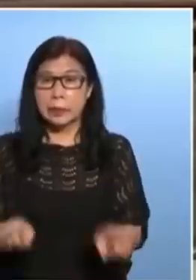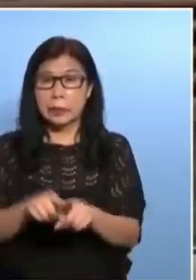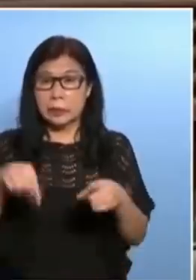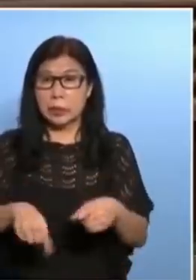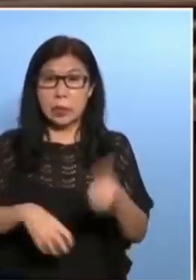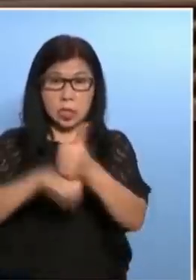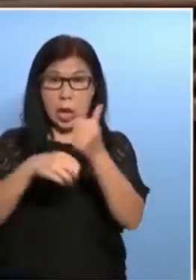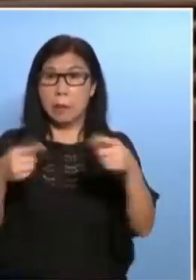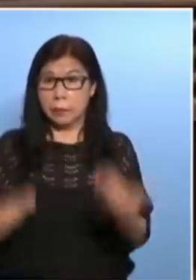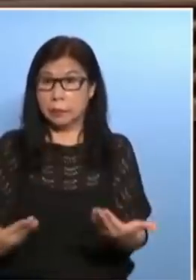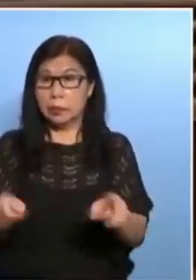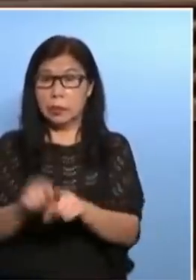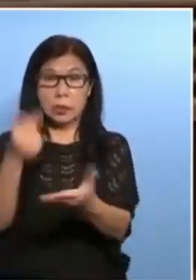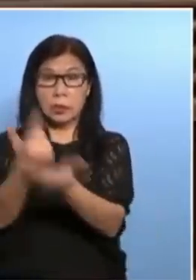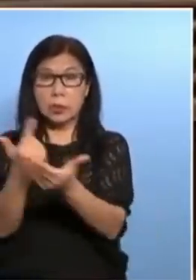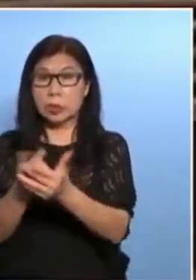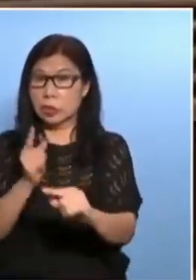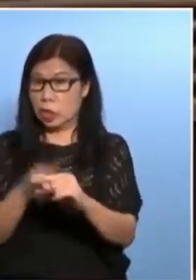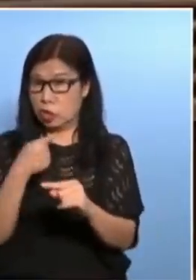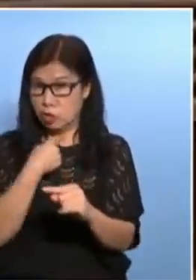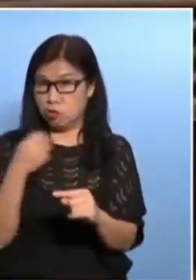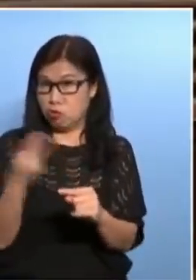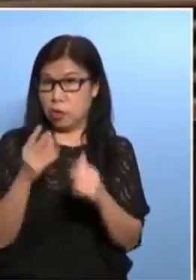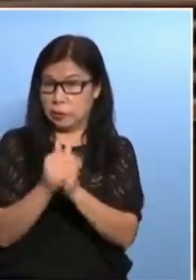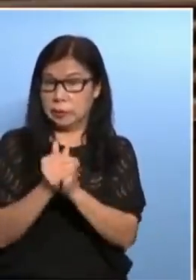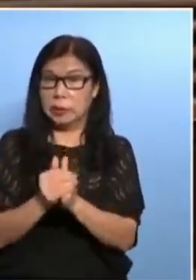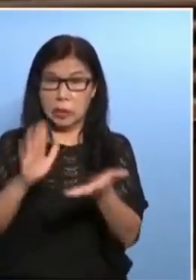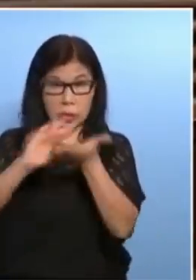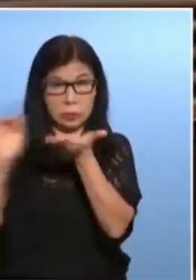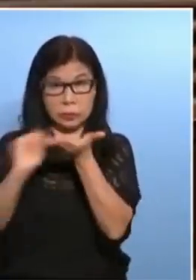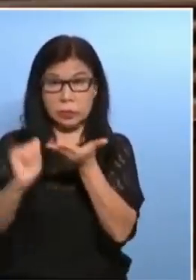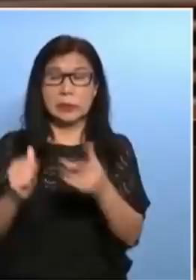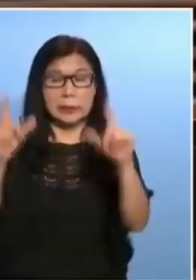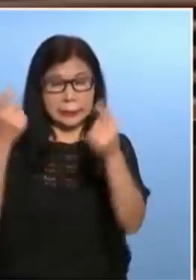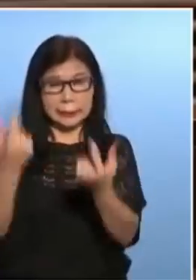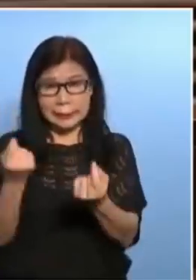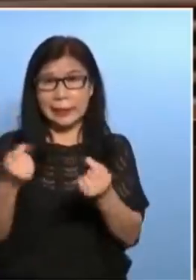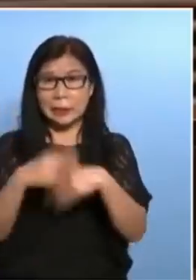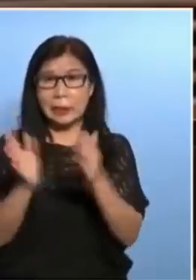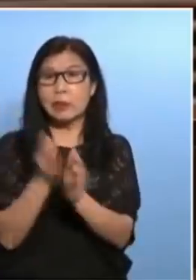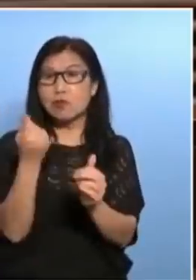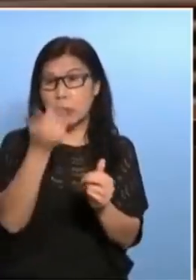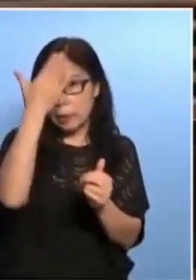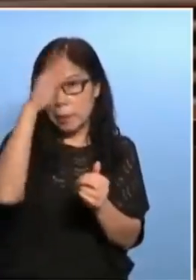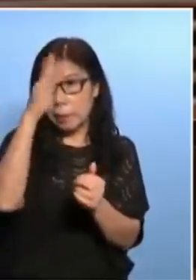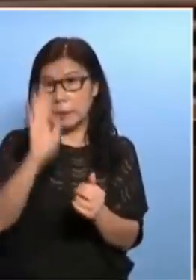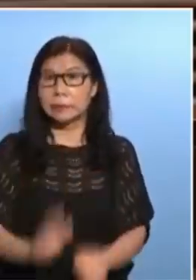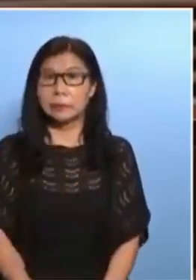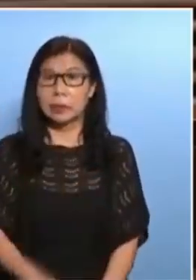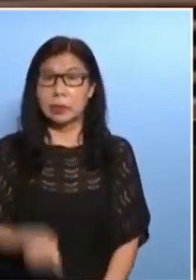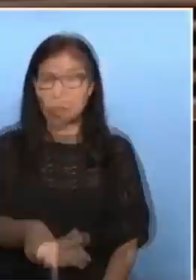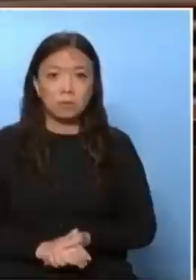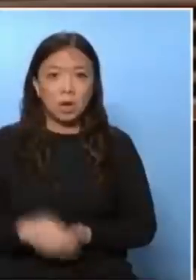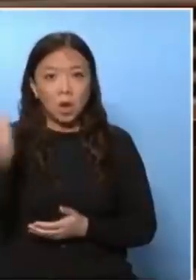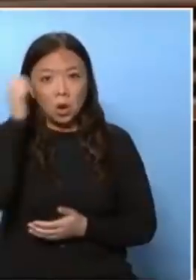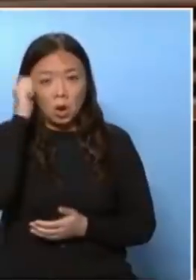個基本的重要的要求，就是要清晰、簡單和易明。這個其實絕不